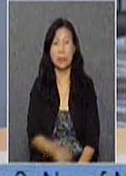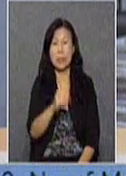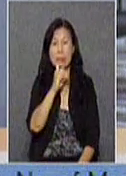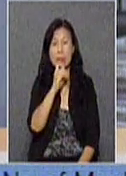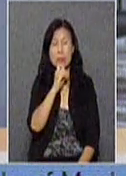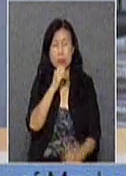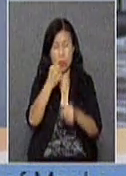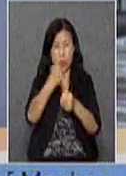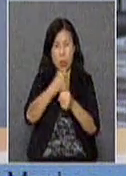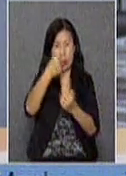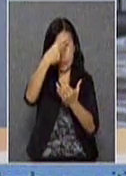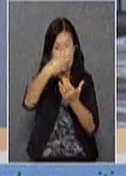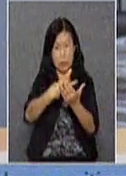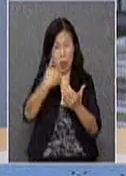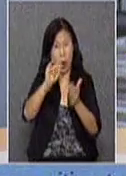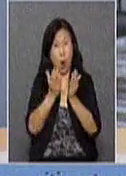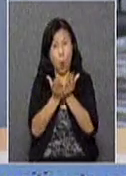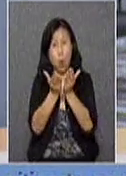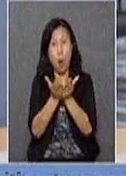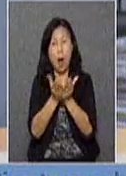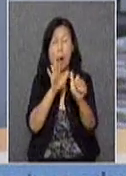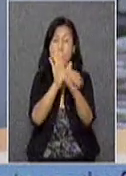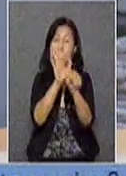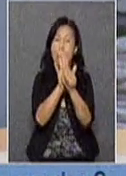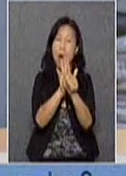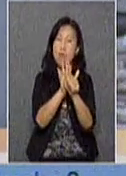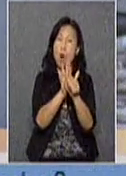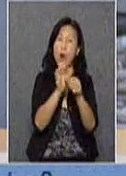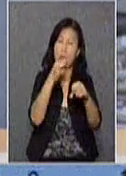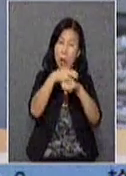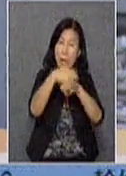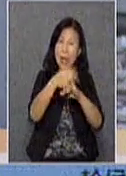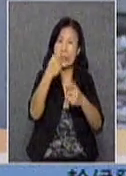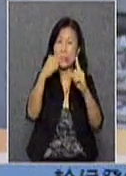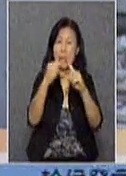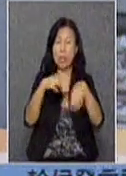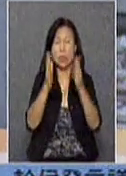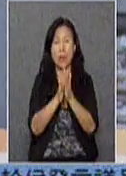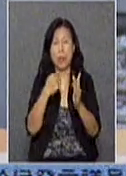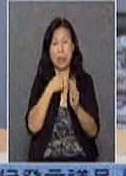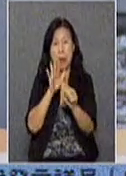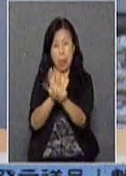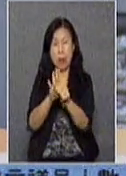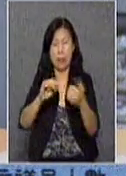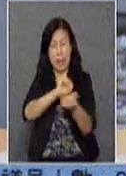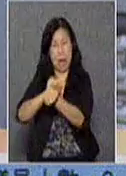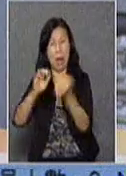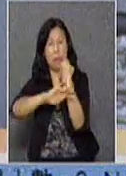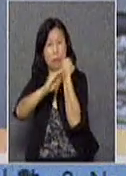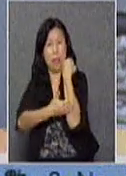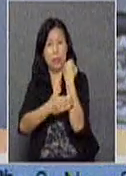嘅理由出海去做保家衛國嘅嘢嘅人，你刁難告上呢